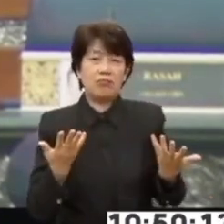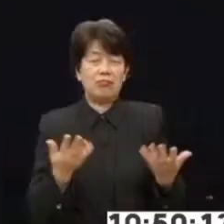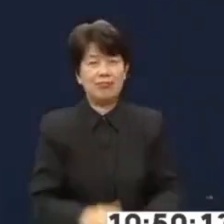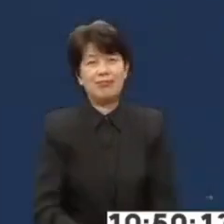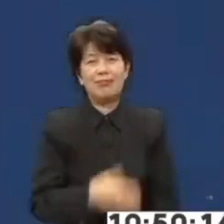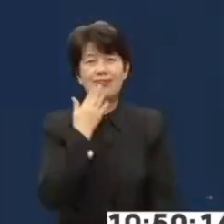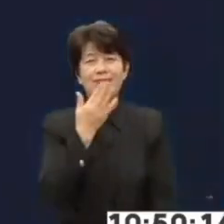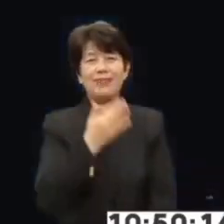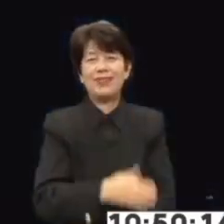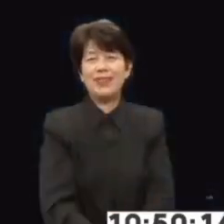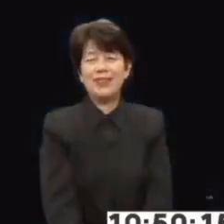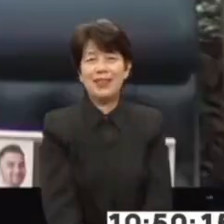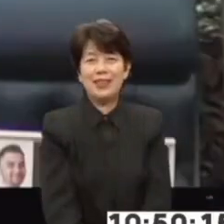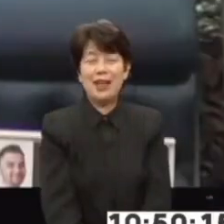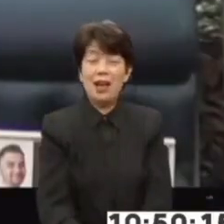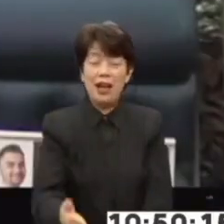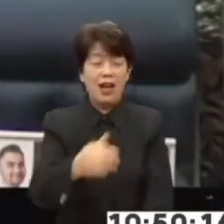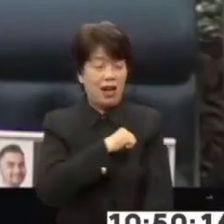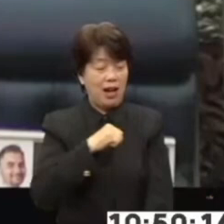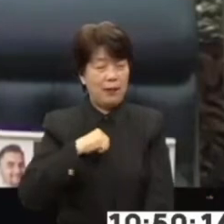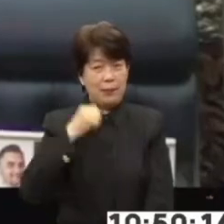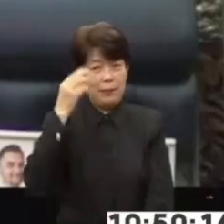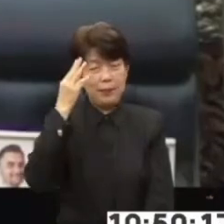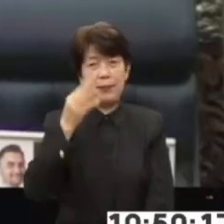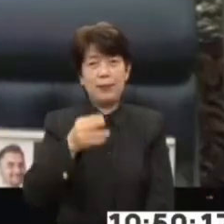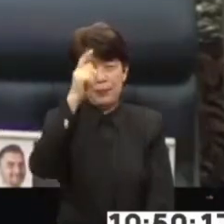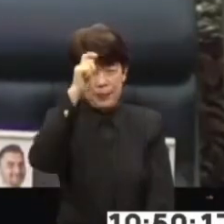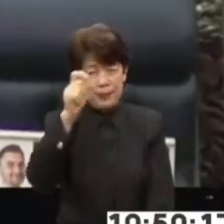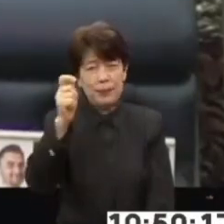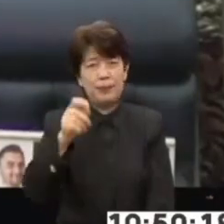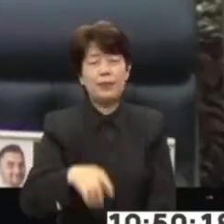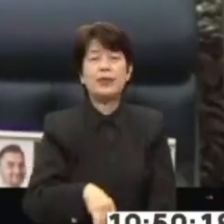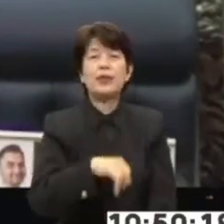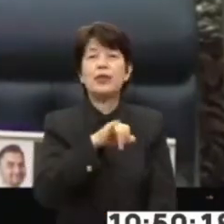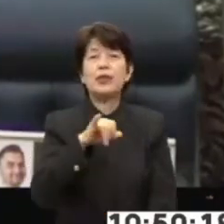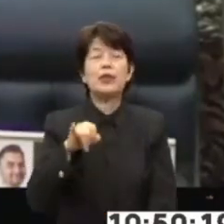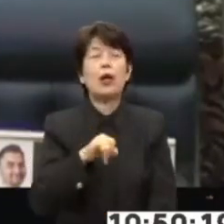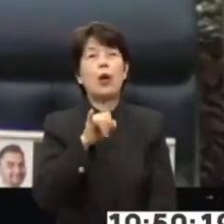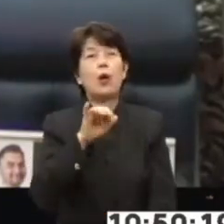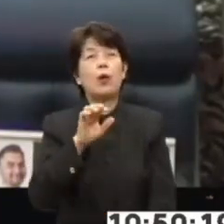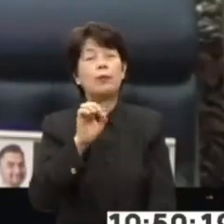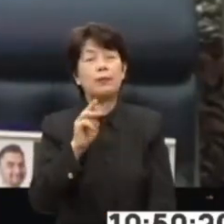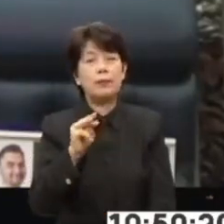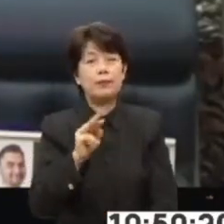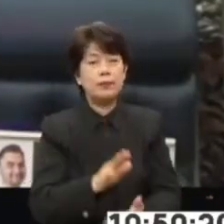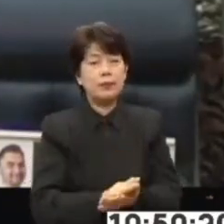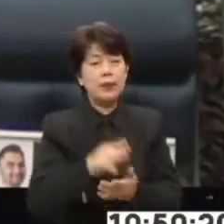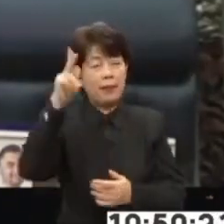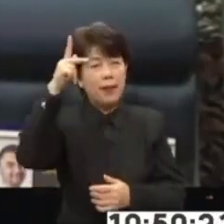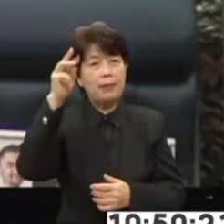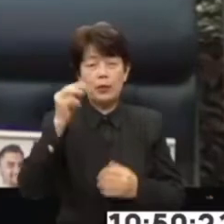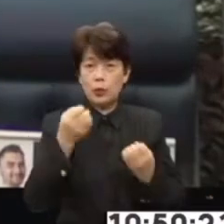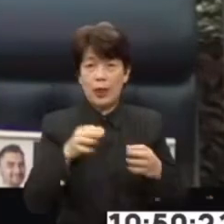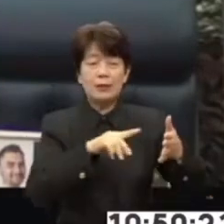kasih terima kasih ahli yang berhormat keputusan untuk pind Jom ke jabatan Perdana Menteri telah